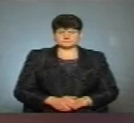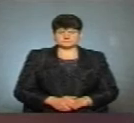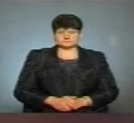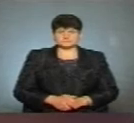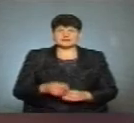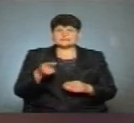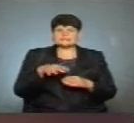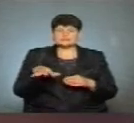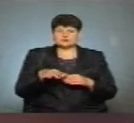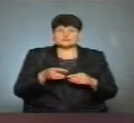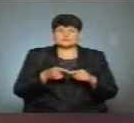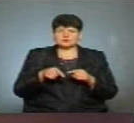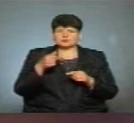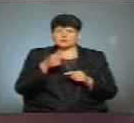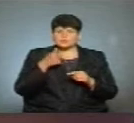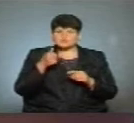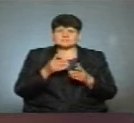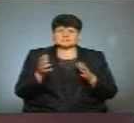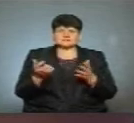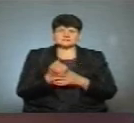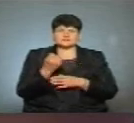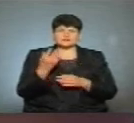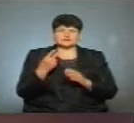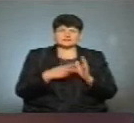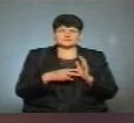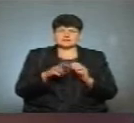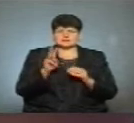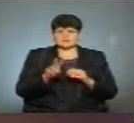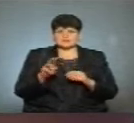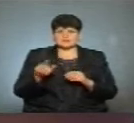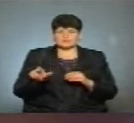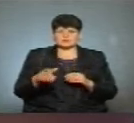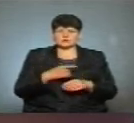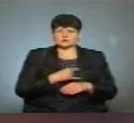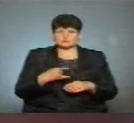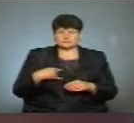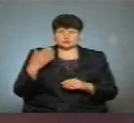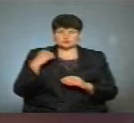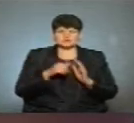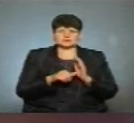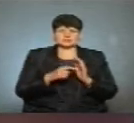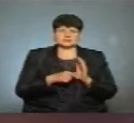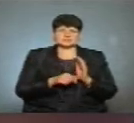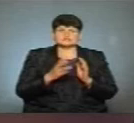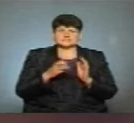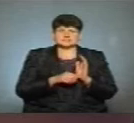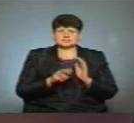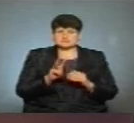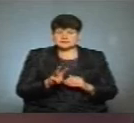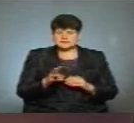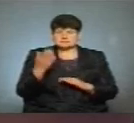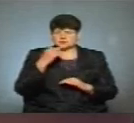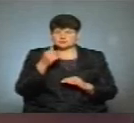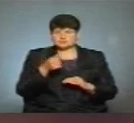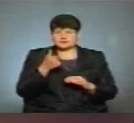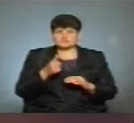На Тернопільщині цьогоріч виявили 73 хворих на туберкульоз. Торік – 363, повідомив Вадим Рудик. За його словами, за